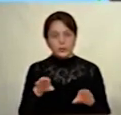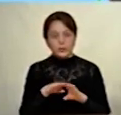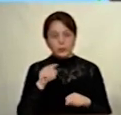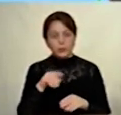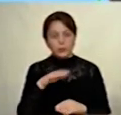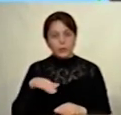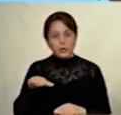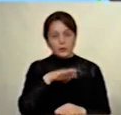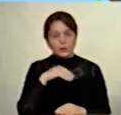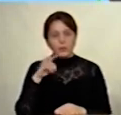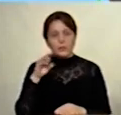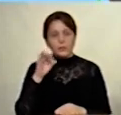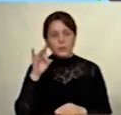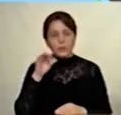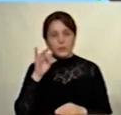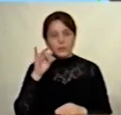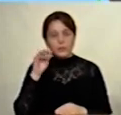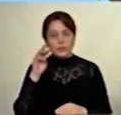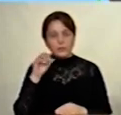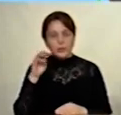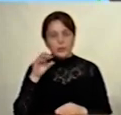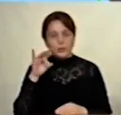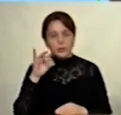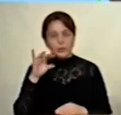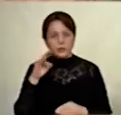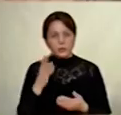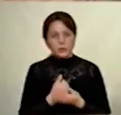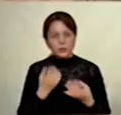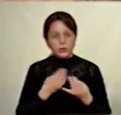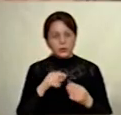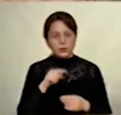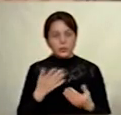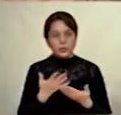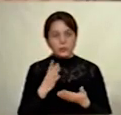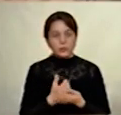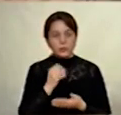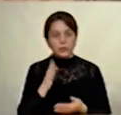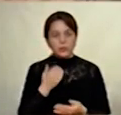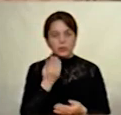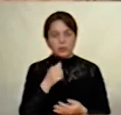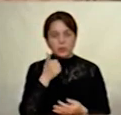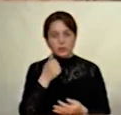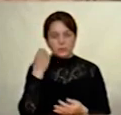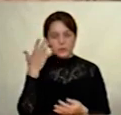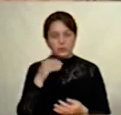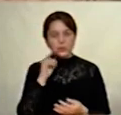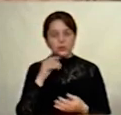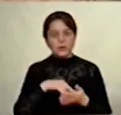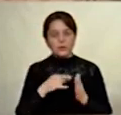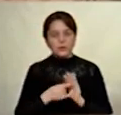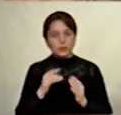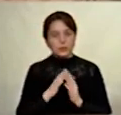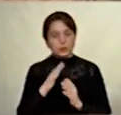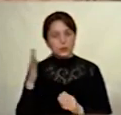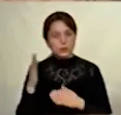maydonning perimetrini topaylik. Buni qanday topamiz? Siz yaxshi bilasizki, kvadratning tomonlari teng.